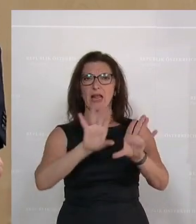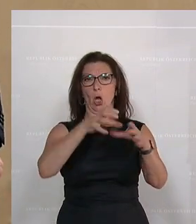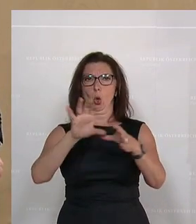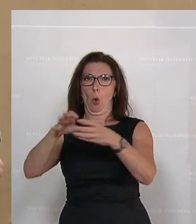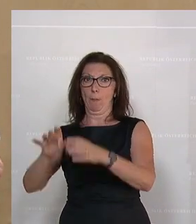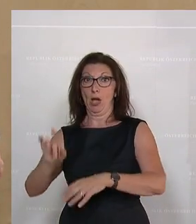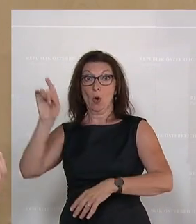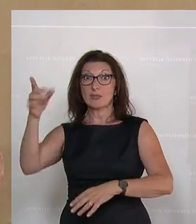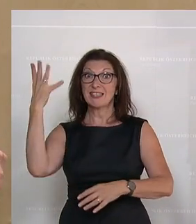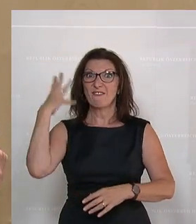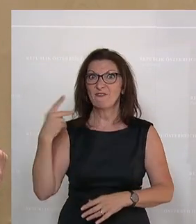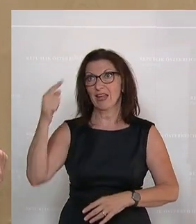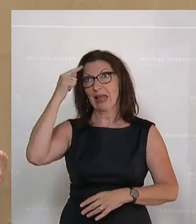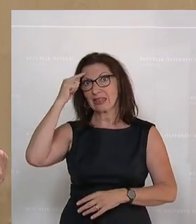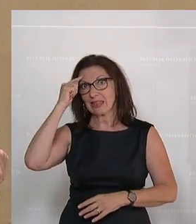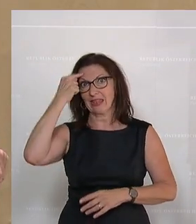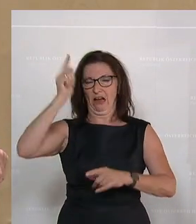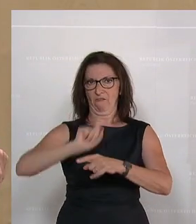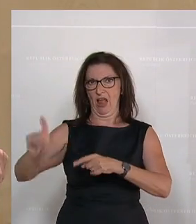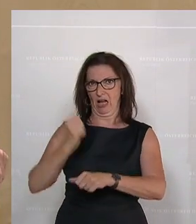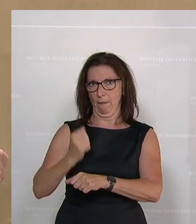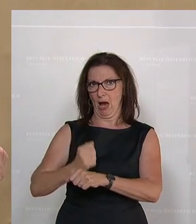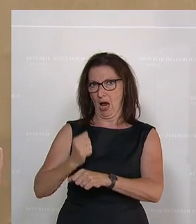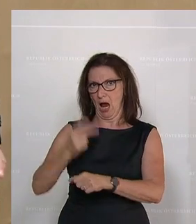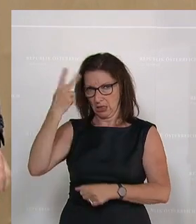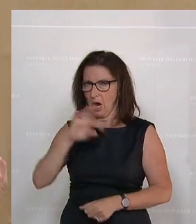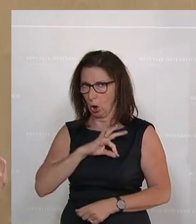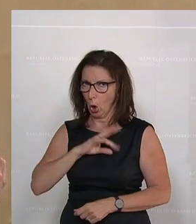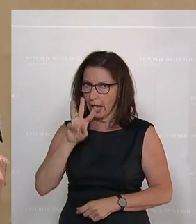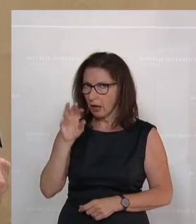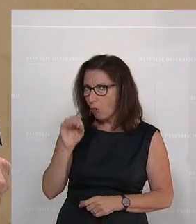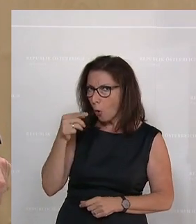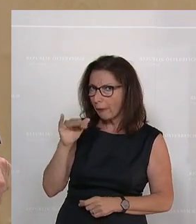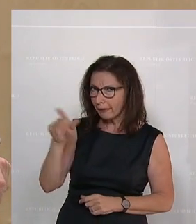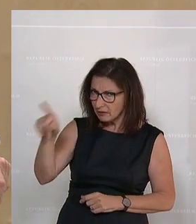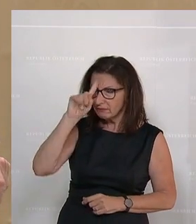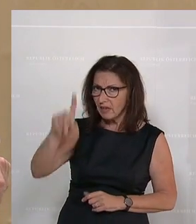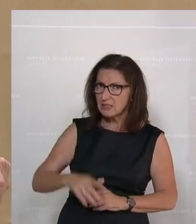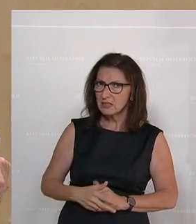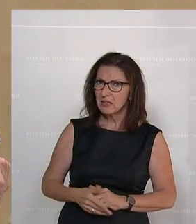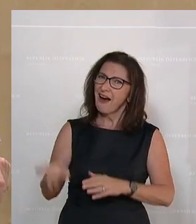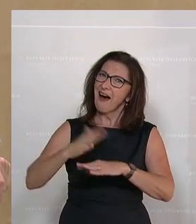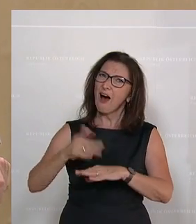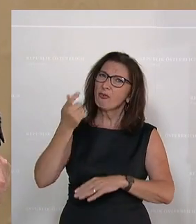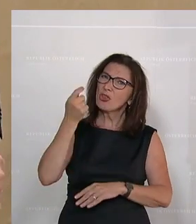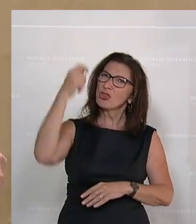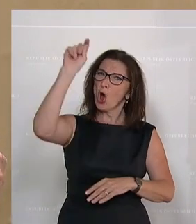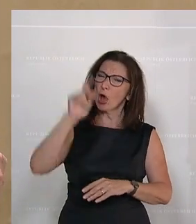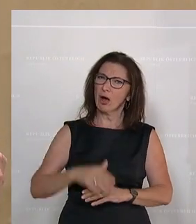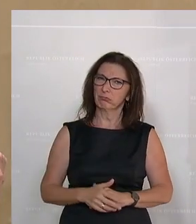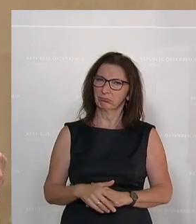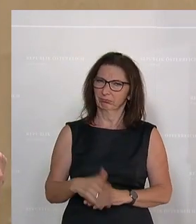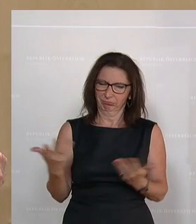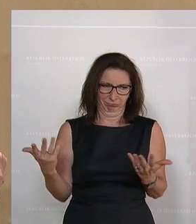gedanklichen fehler kollege will länger da machen sie den nächsten gedanken fällt wissen sie dass die teuerung keinen unterschied macht ob